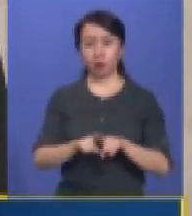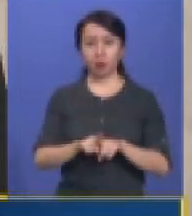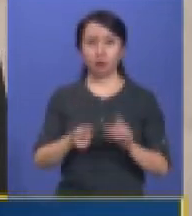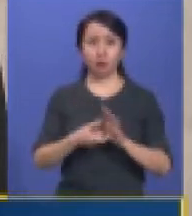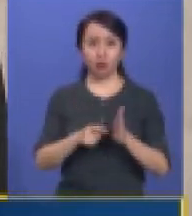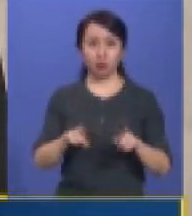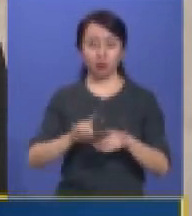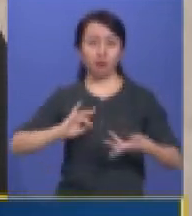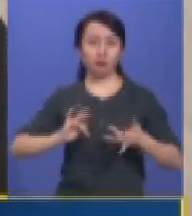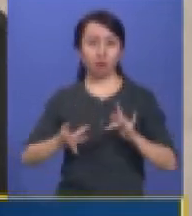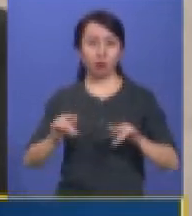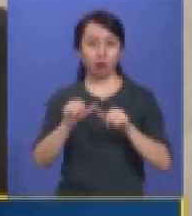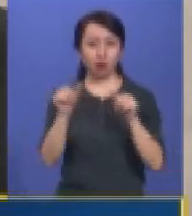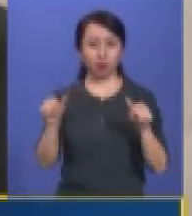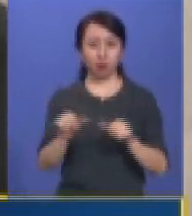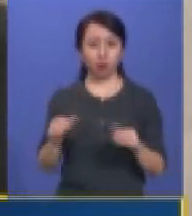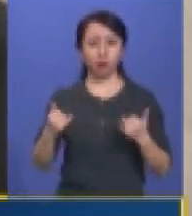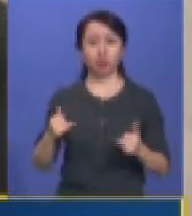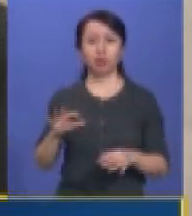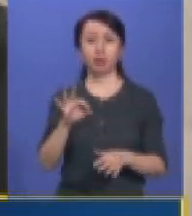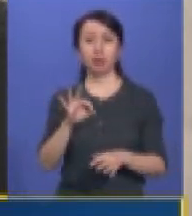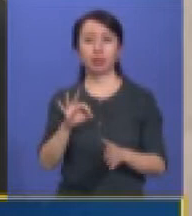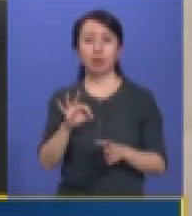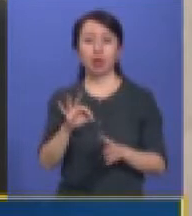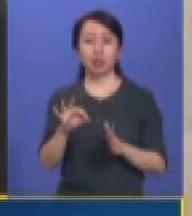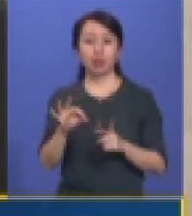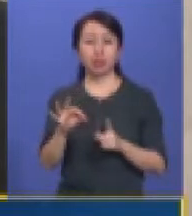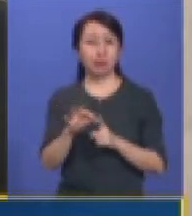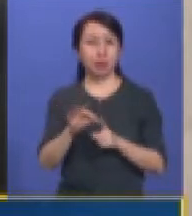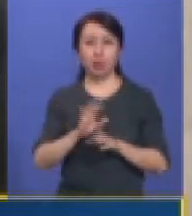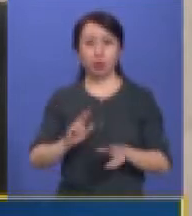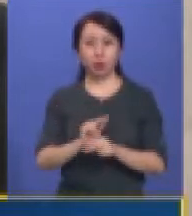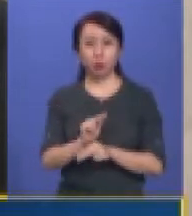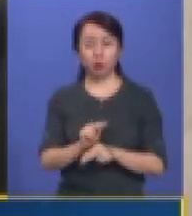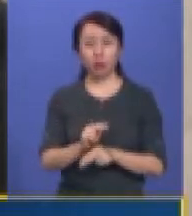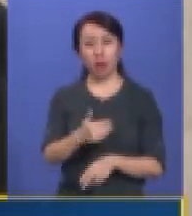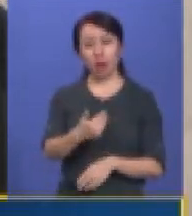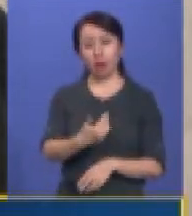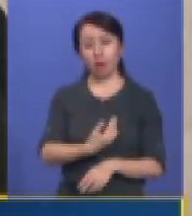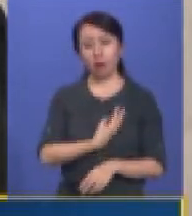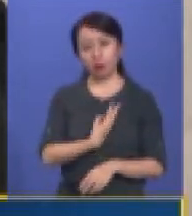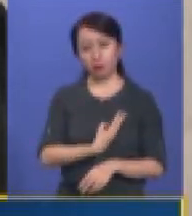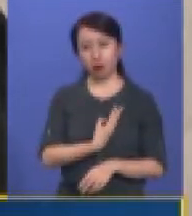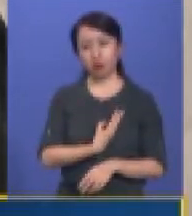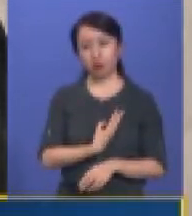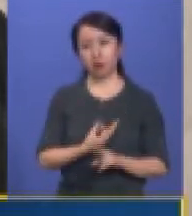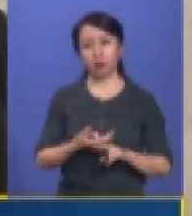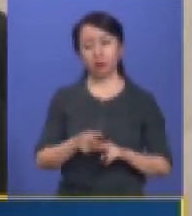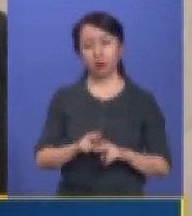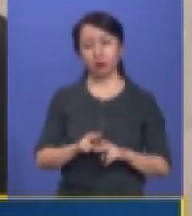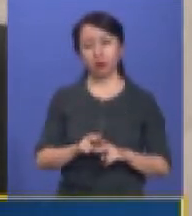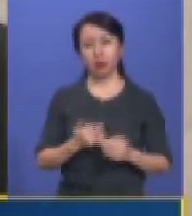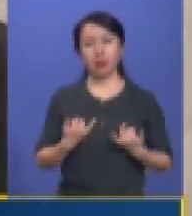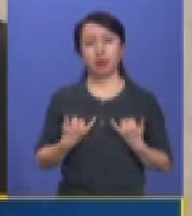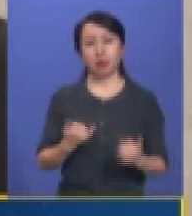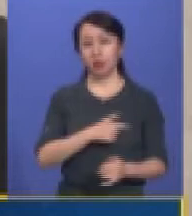режиме. И целью здесь является не только обучение, но и, наверное, мотивация для, ну, в данном случае, да, для